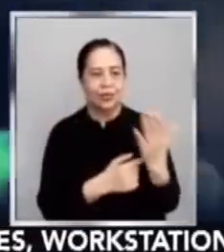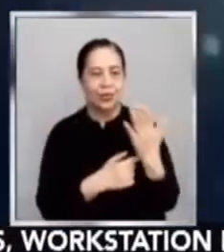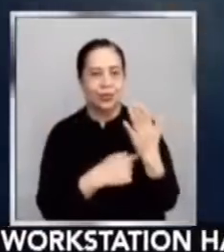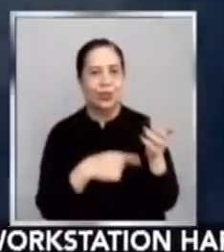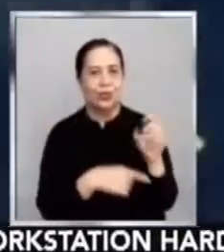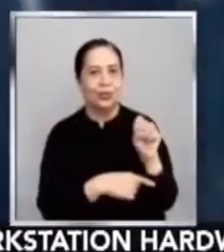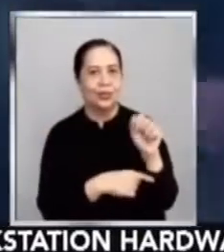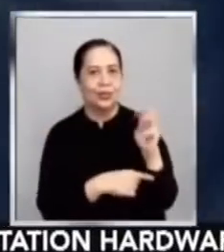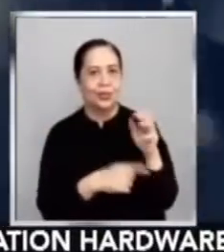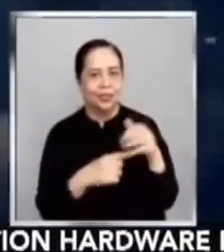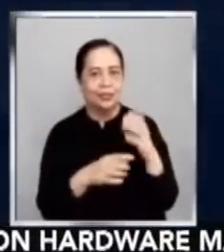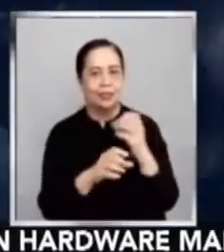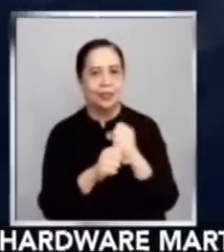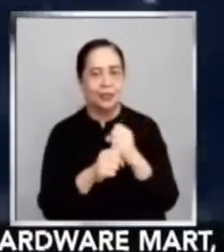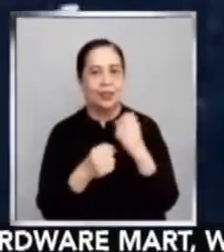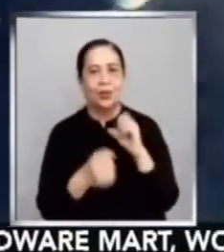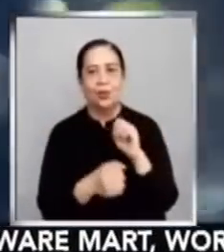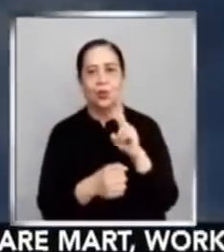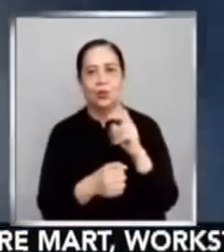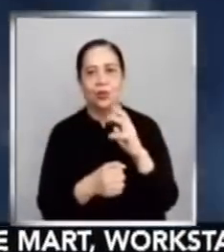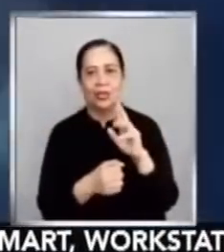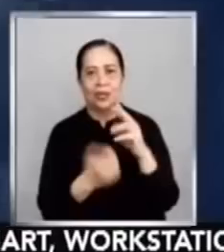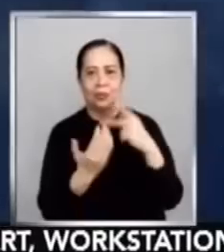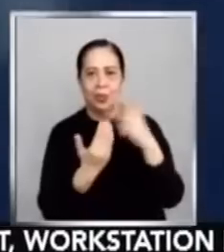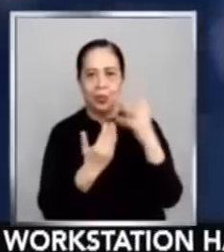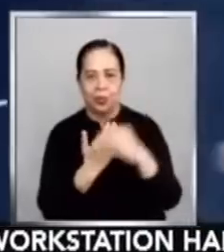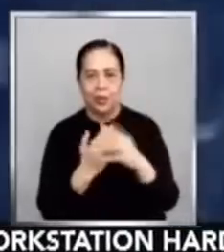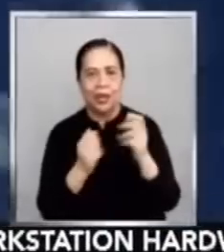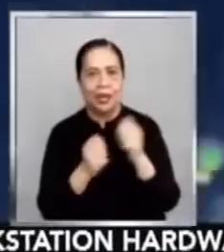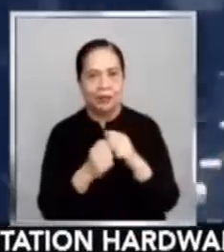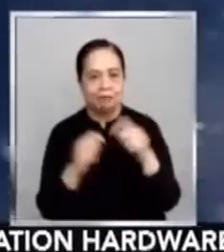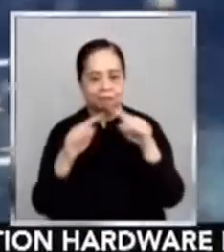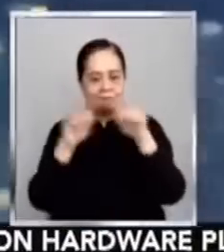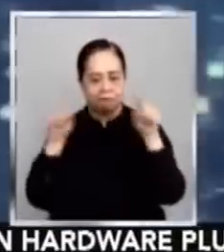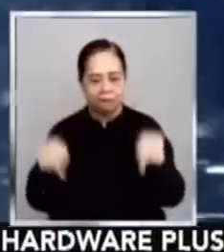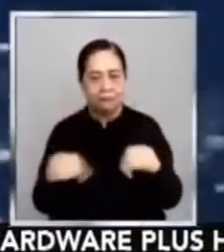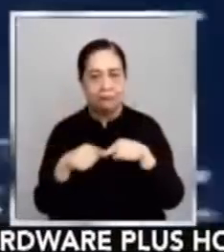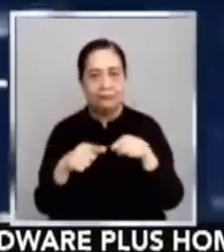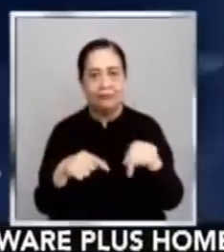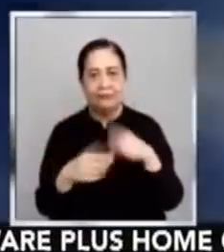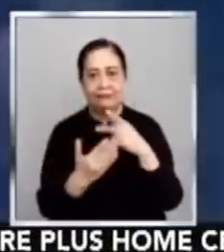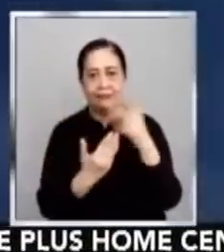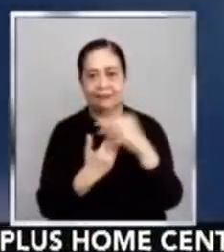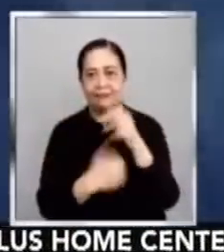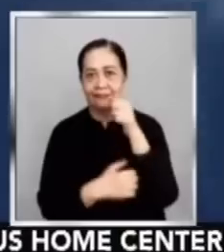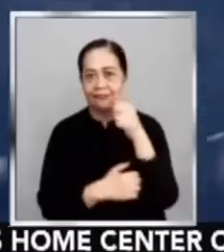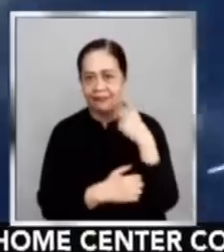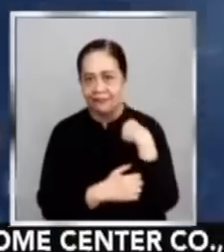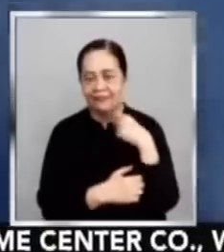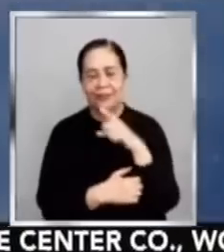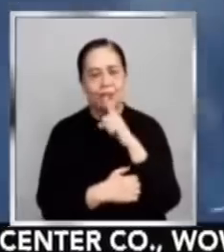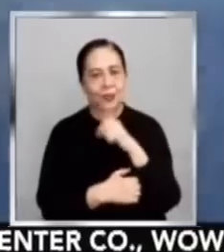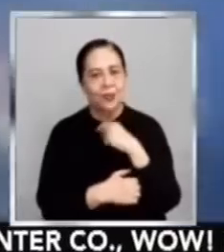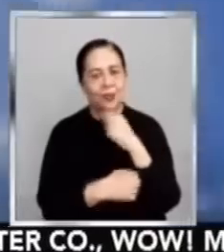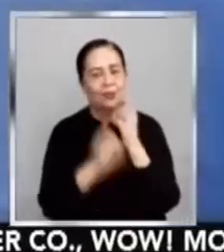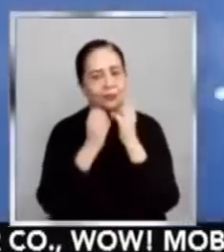ang nakuha niyang souvenir program na kumbaga parang misalet, no, doon sa seremonya kahapon, at talagang pinapahalagahan daw niya ito, pati na